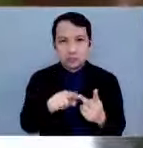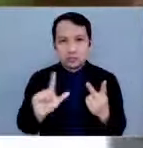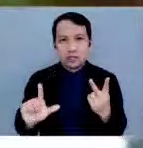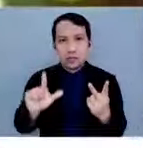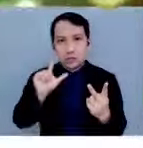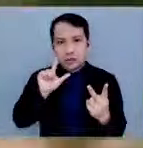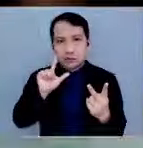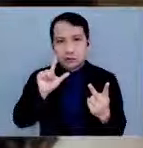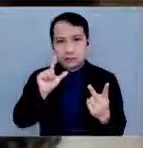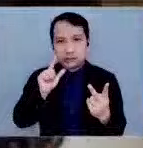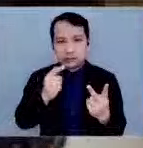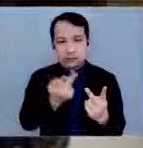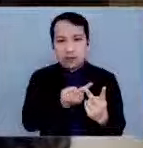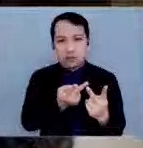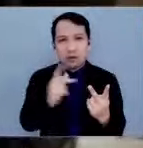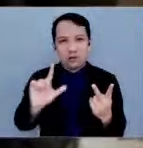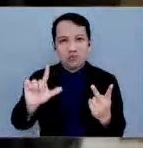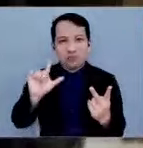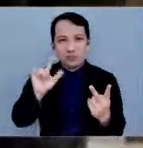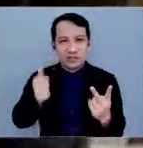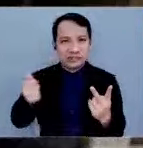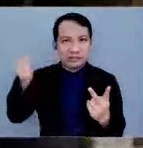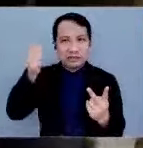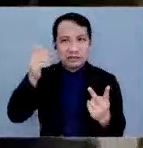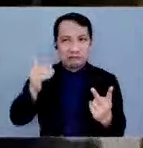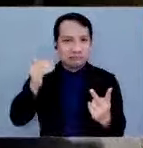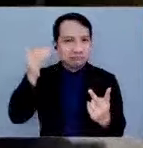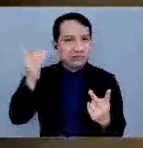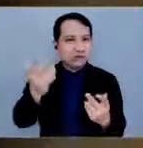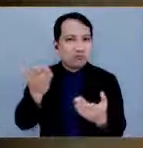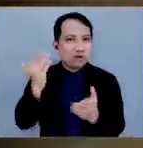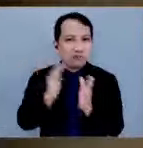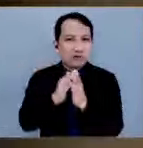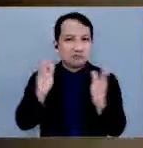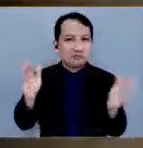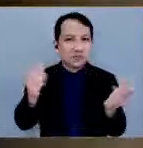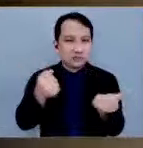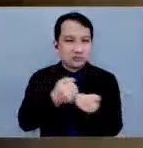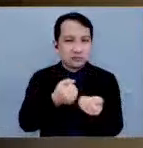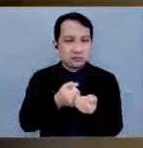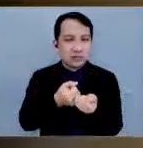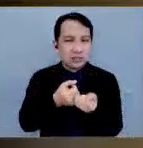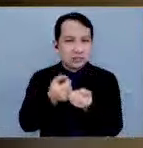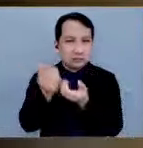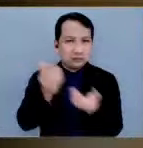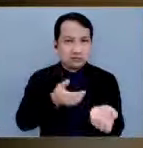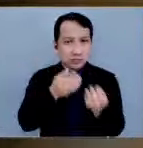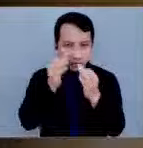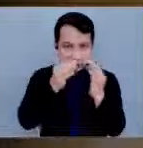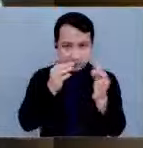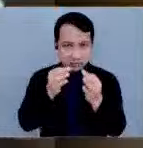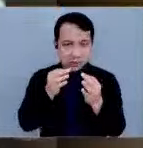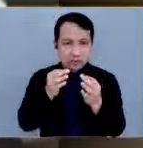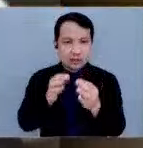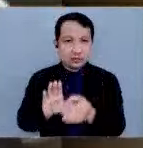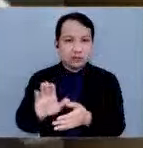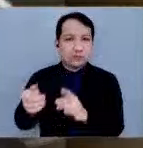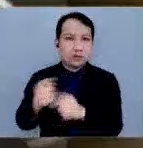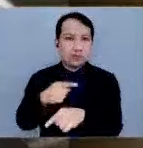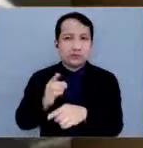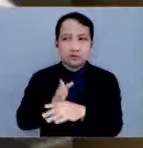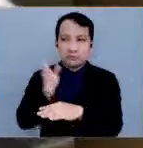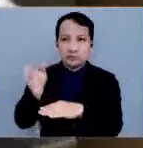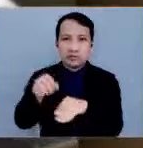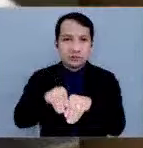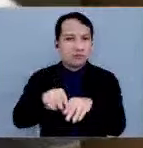target ang dalawa. Malaki ang supplier sila umano ng illegal na droga na tumatawid pa sa iba't ibang bahagi ng